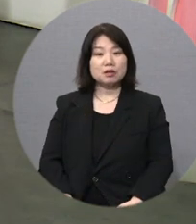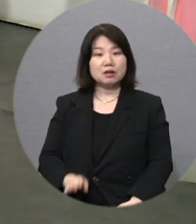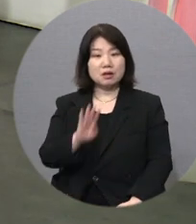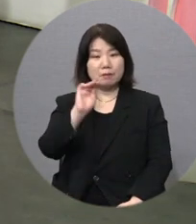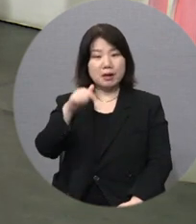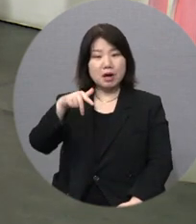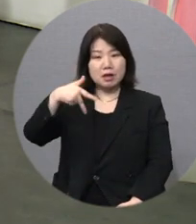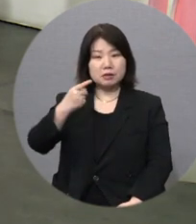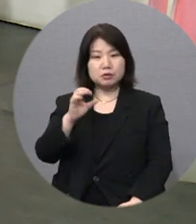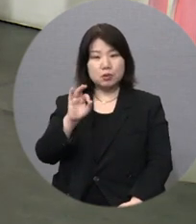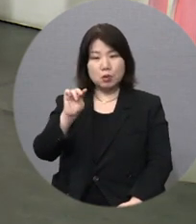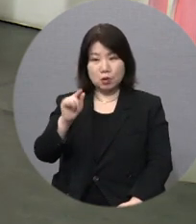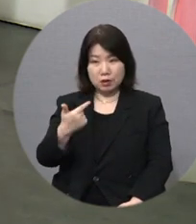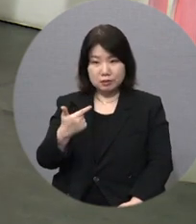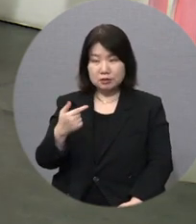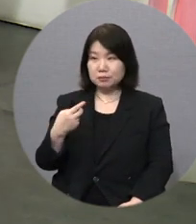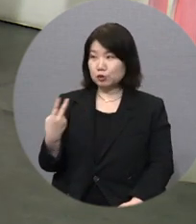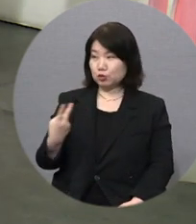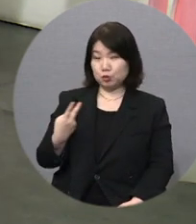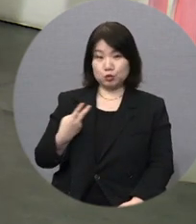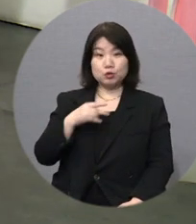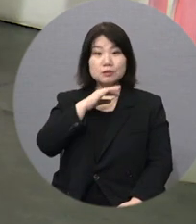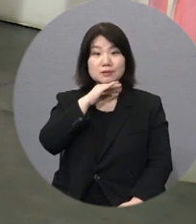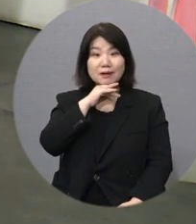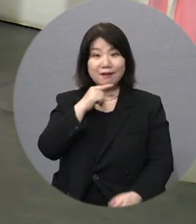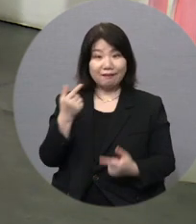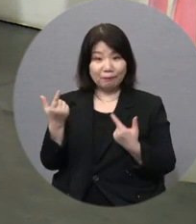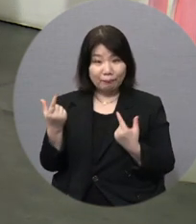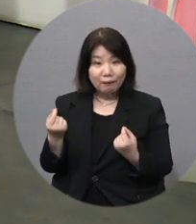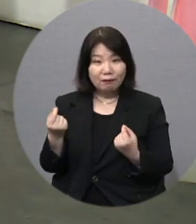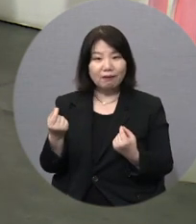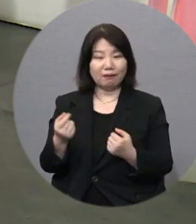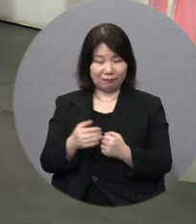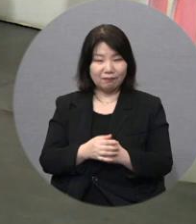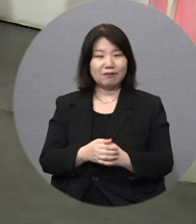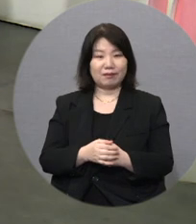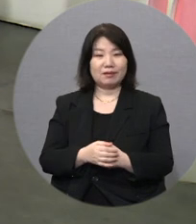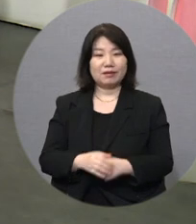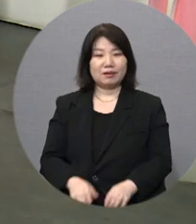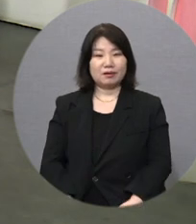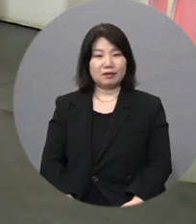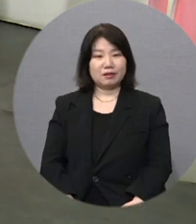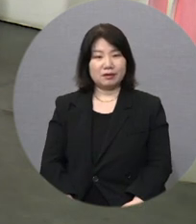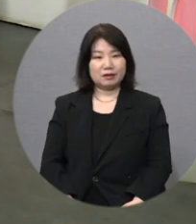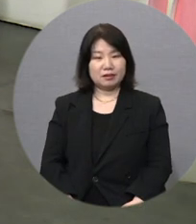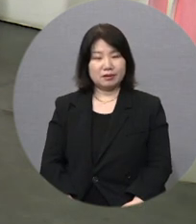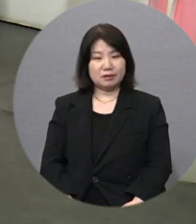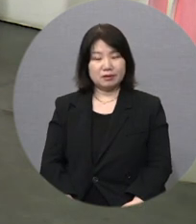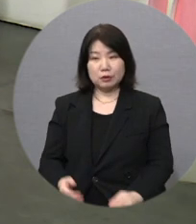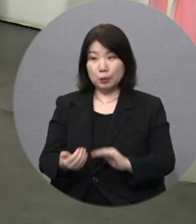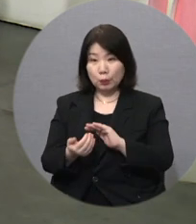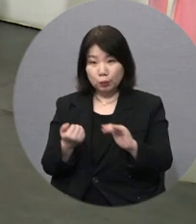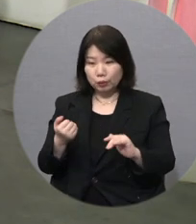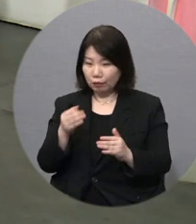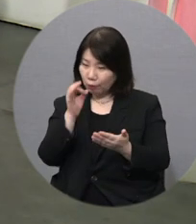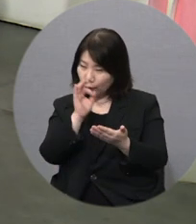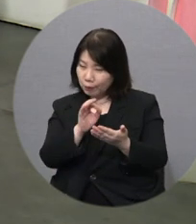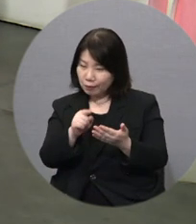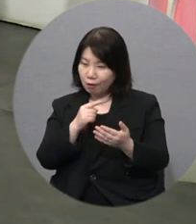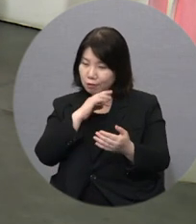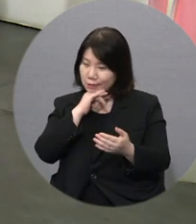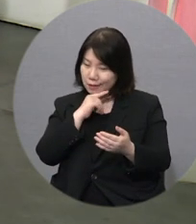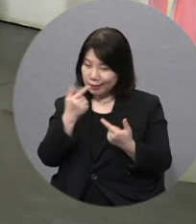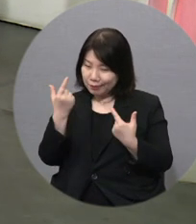박종현 님은 저랑 또 동감 내미시고 언 그래서 저가 어 어 아까 보면서 어 마음이